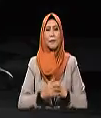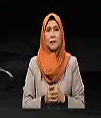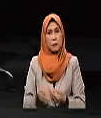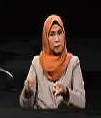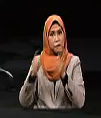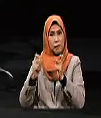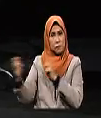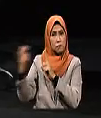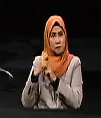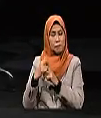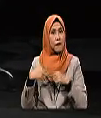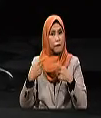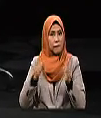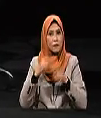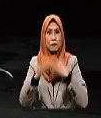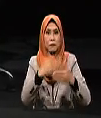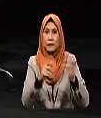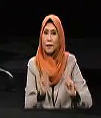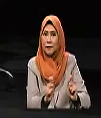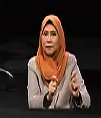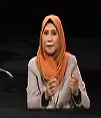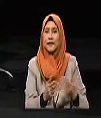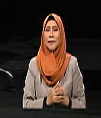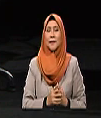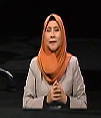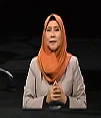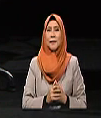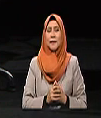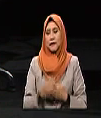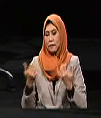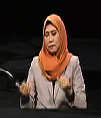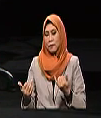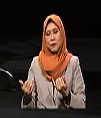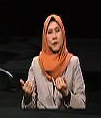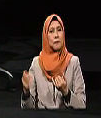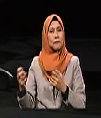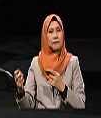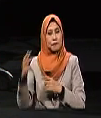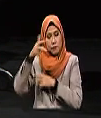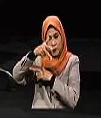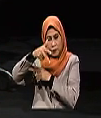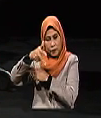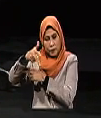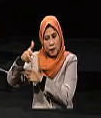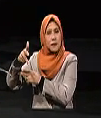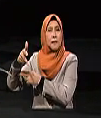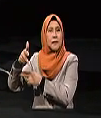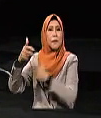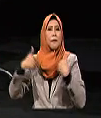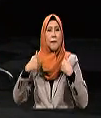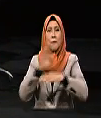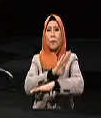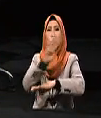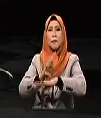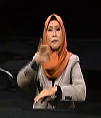Datuk. Hubungi dan saya yang dia orang telefon ni. Tapi yang lain ni, pengesanan melalui kamera tertutup yang kita ada di Bukit